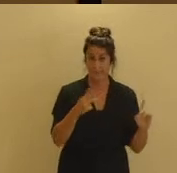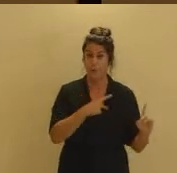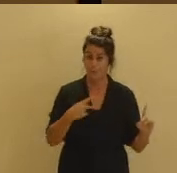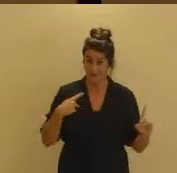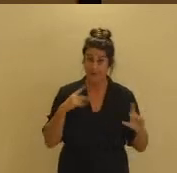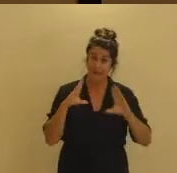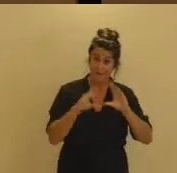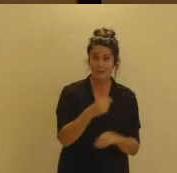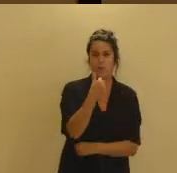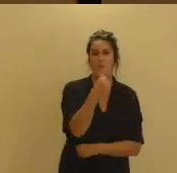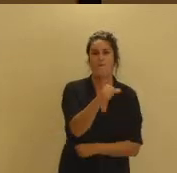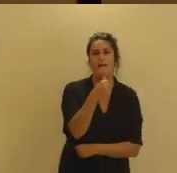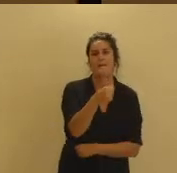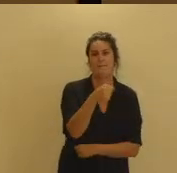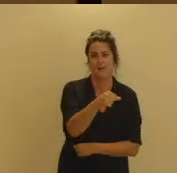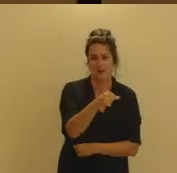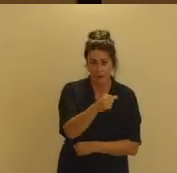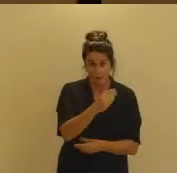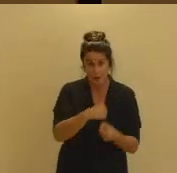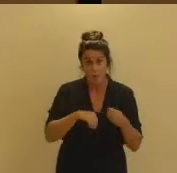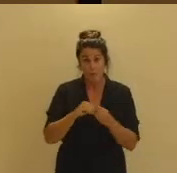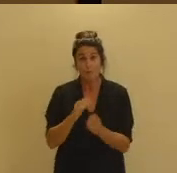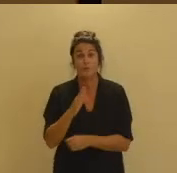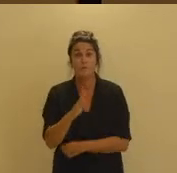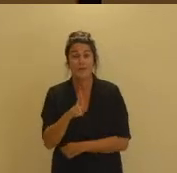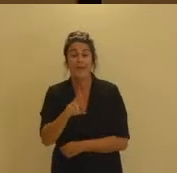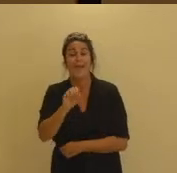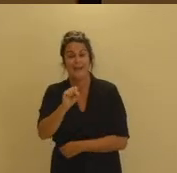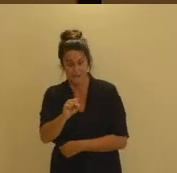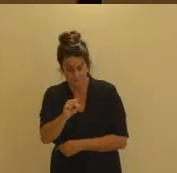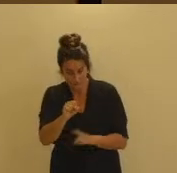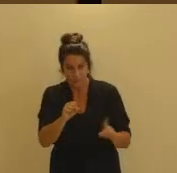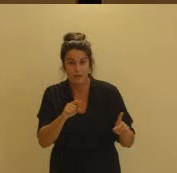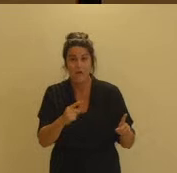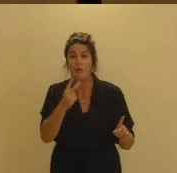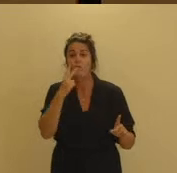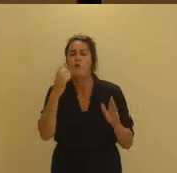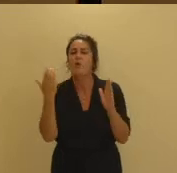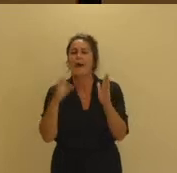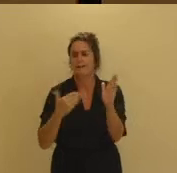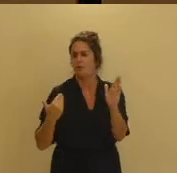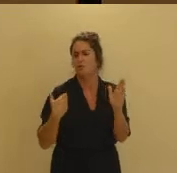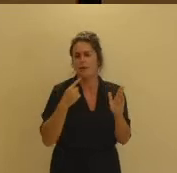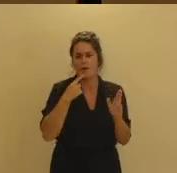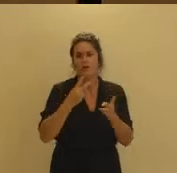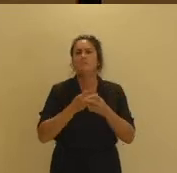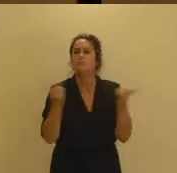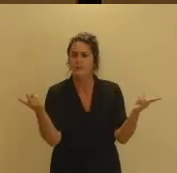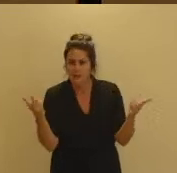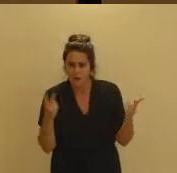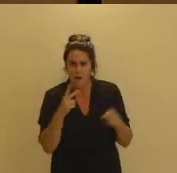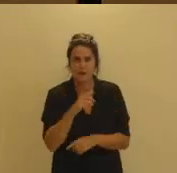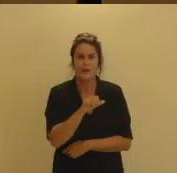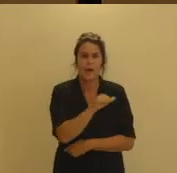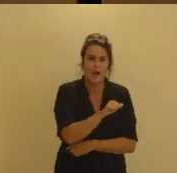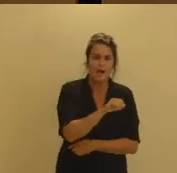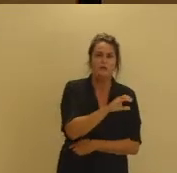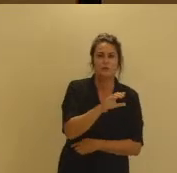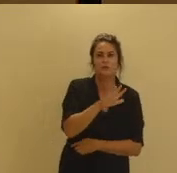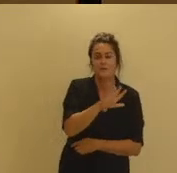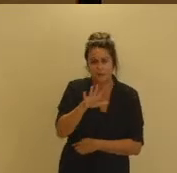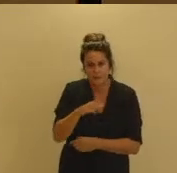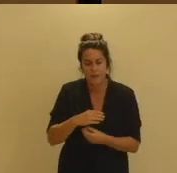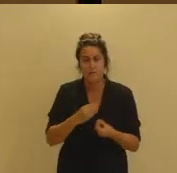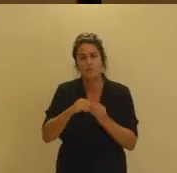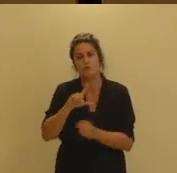l'occupant et prise à bail réel solidaire dans les conditions fixées aux articles que j'ai cités, L255, 2 et 19